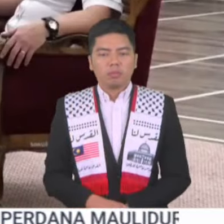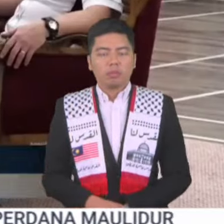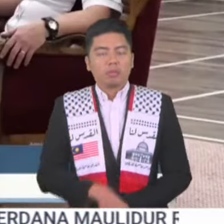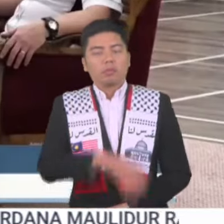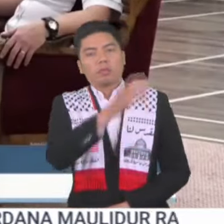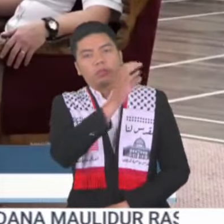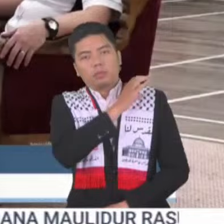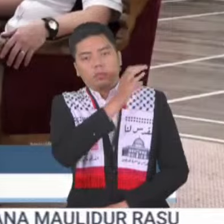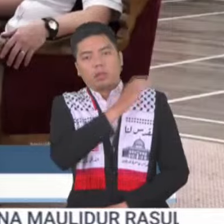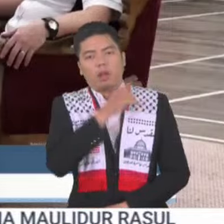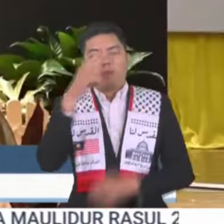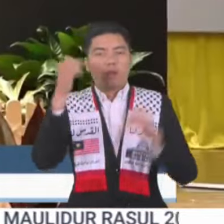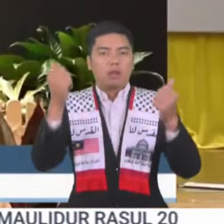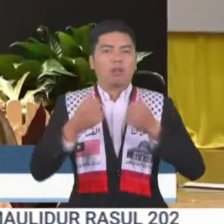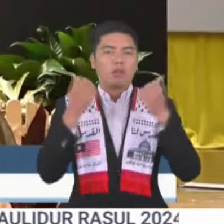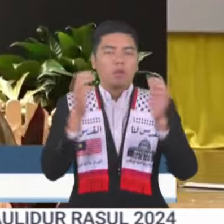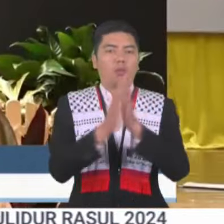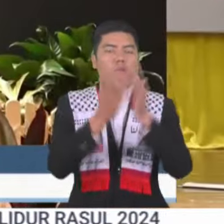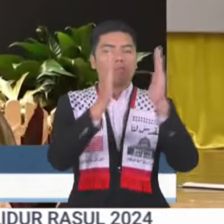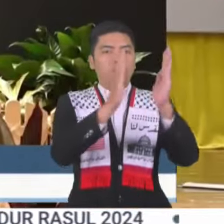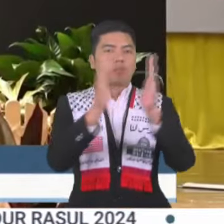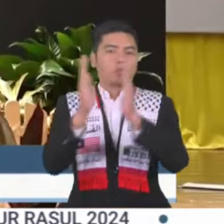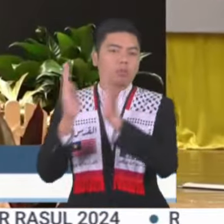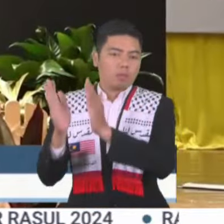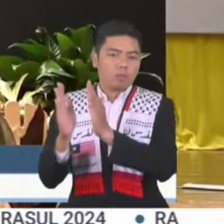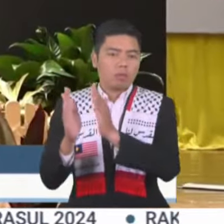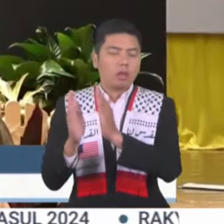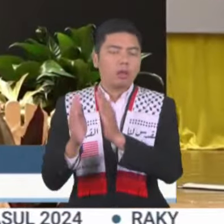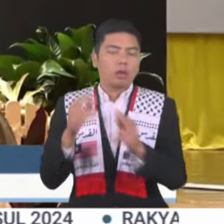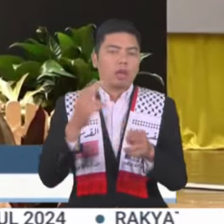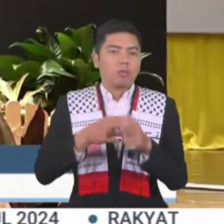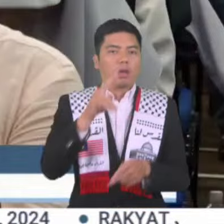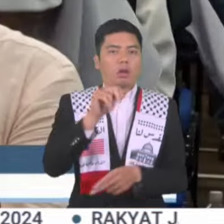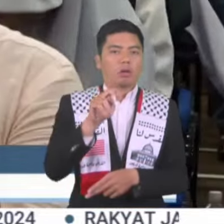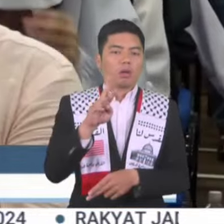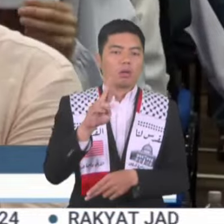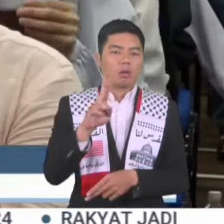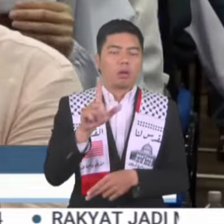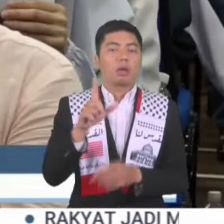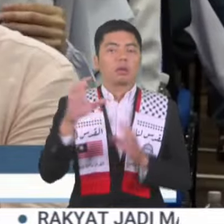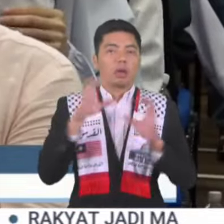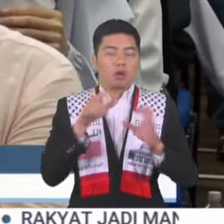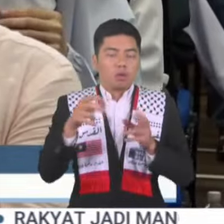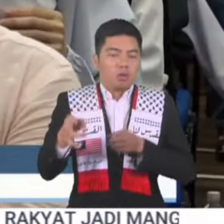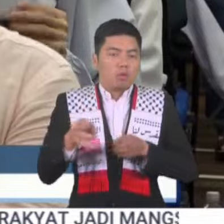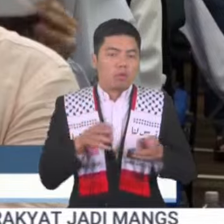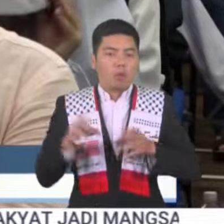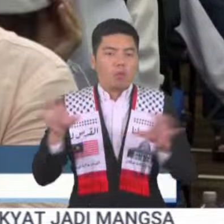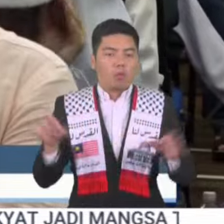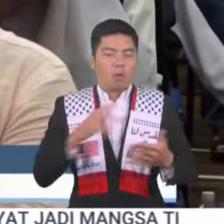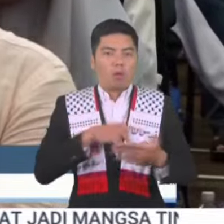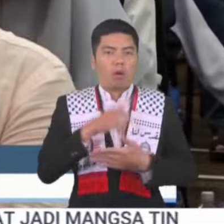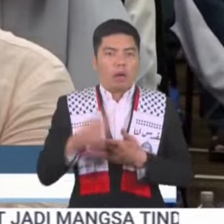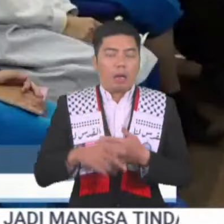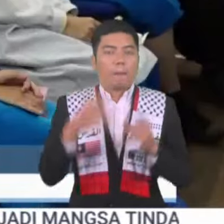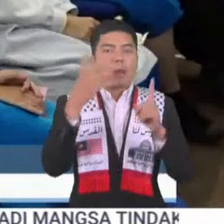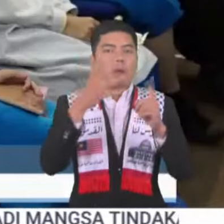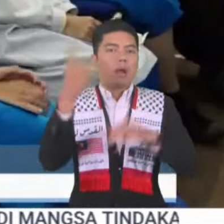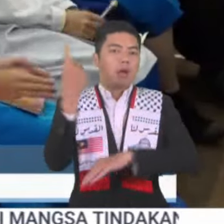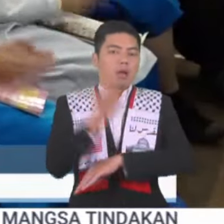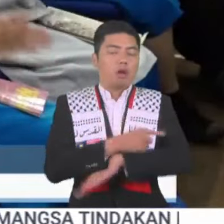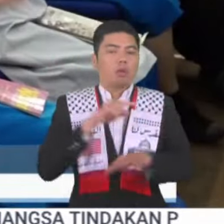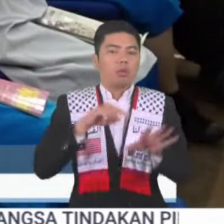Pengarah program Festival Kepustakaan 2024, Nurul Shah Mohd Shah berkata usaha tersebut dijalankan tanpa henti selama 14